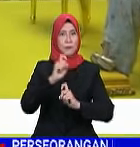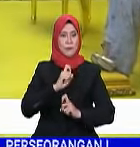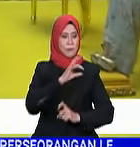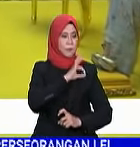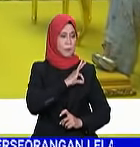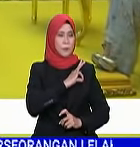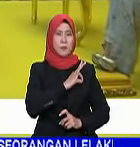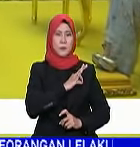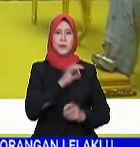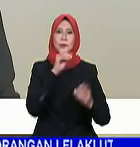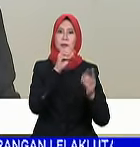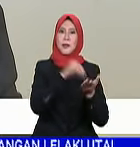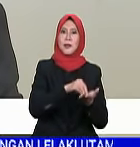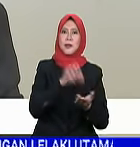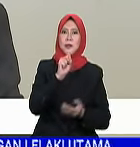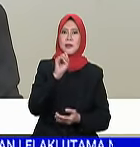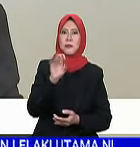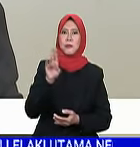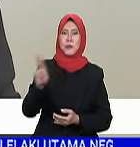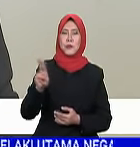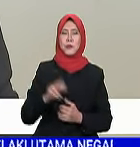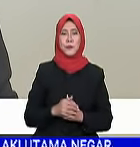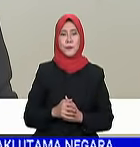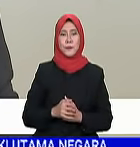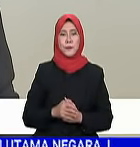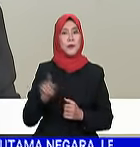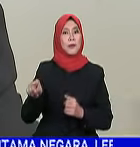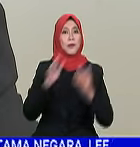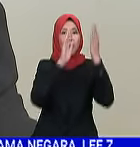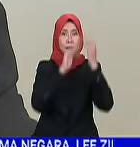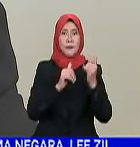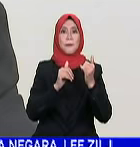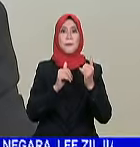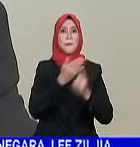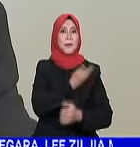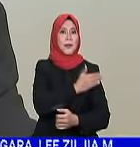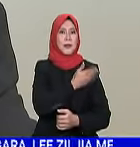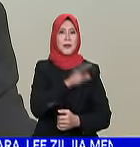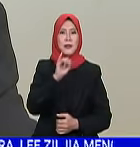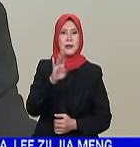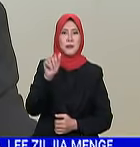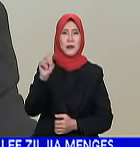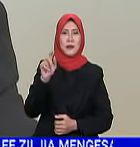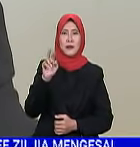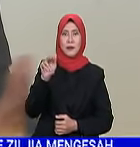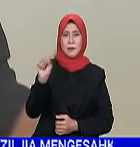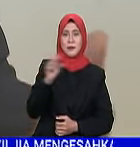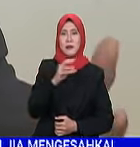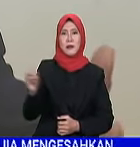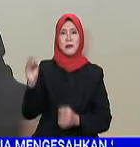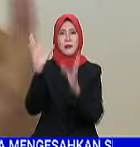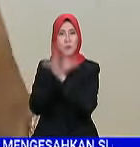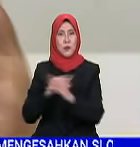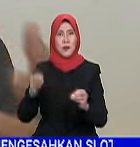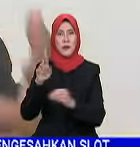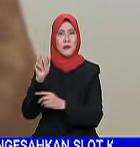Negeri Sarawak di Sibu. Dalam sidang media sama, beliau juga berharap agar bekas-bekas Iban Trekkers dan Sarawak Rangers untuk